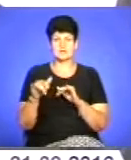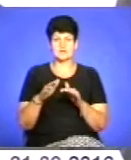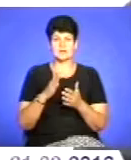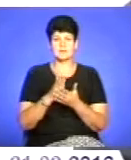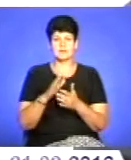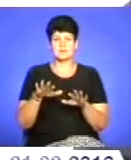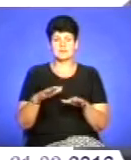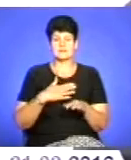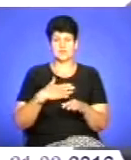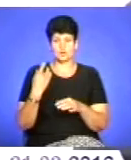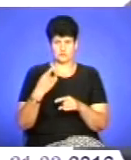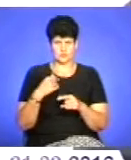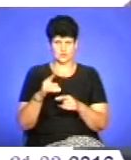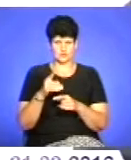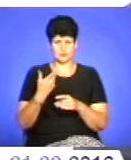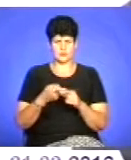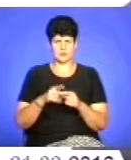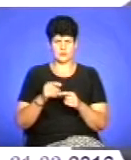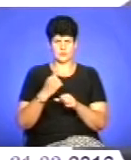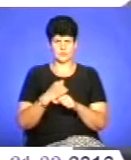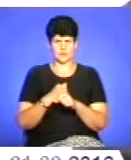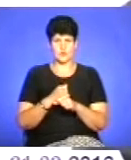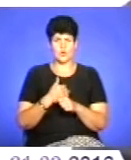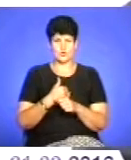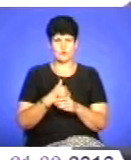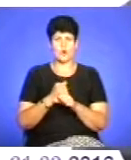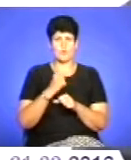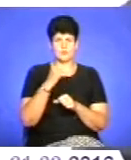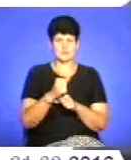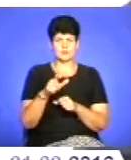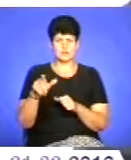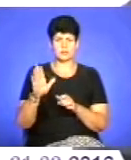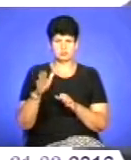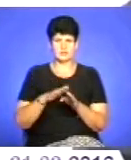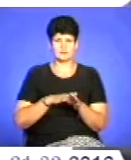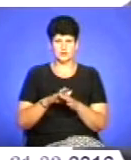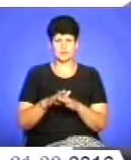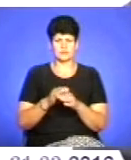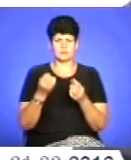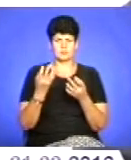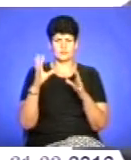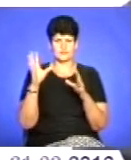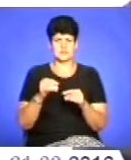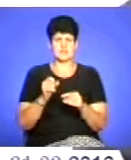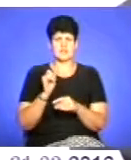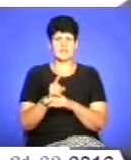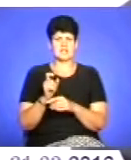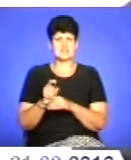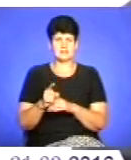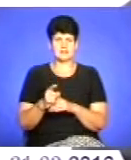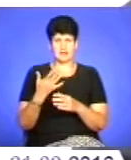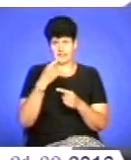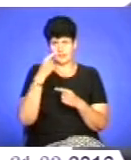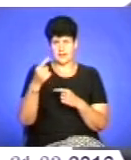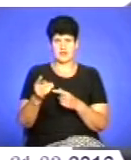нашій області. Таким чином ми що, йдемо до тоталітаризму, ми хочемо поставити людину, яка буде тупо виконувати всі вказівки, чи що? Яка справді далека